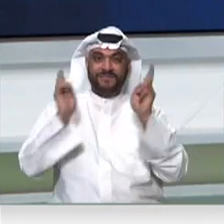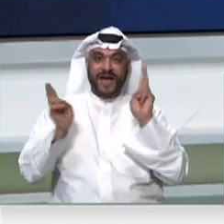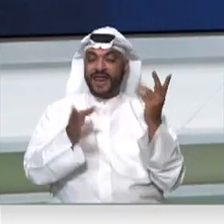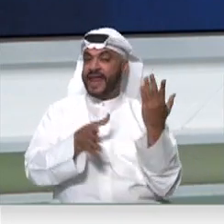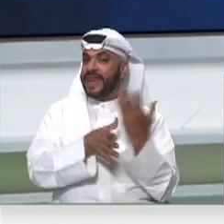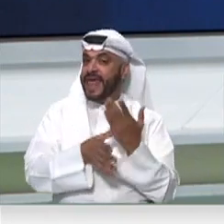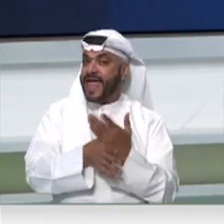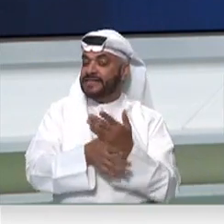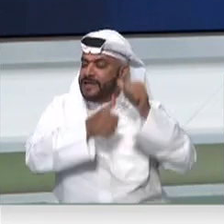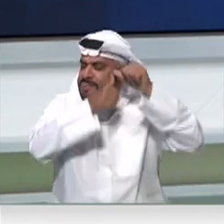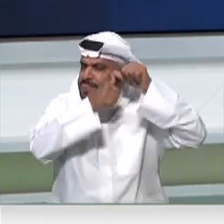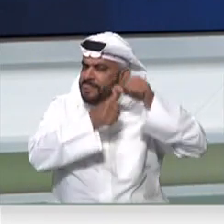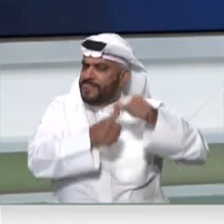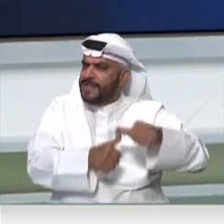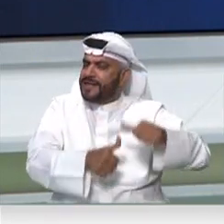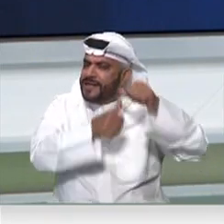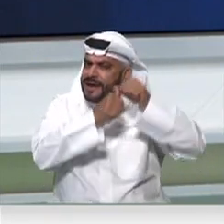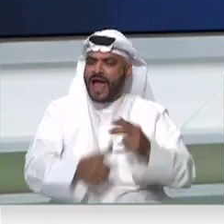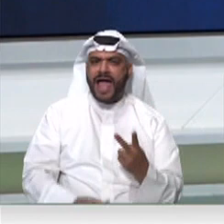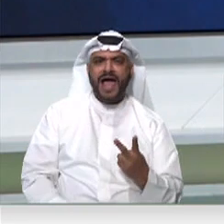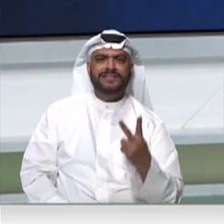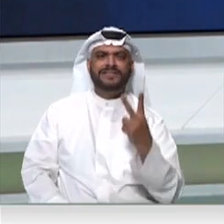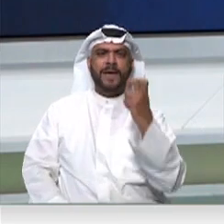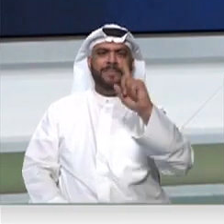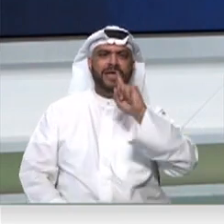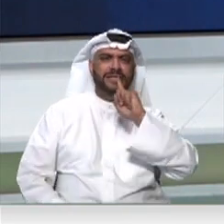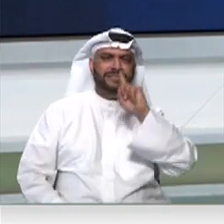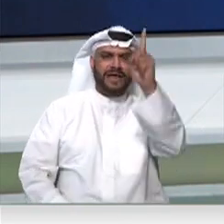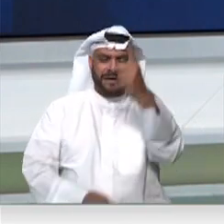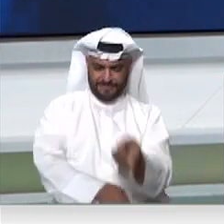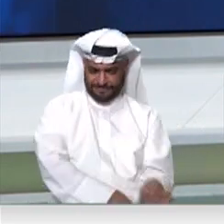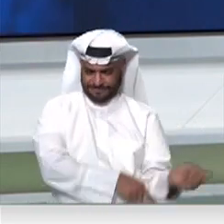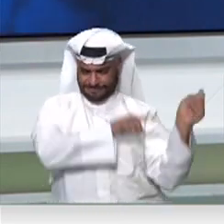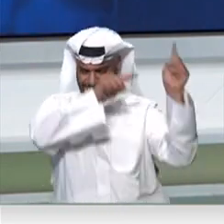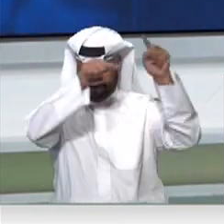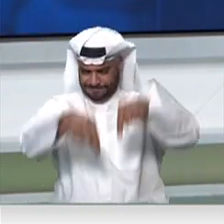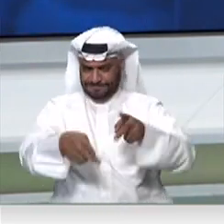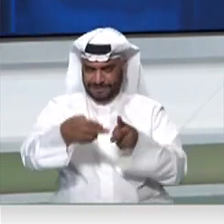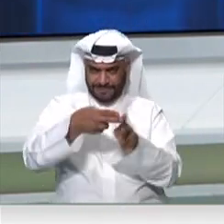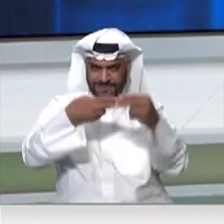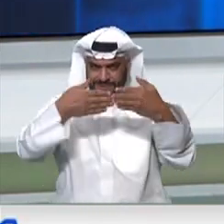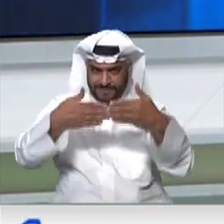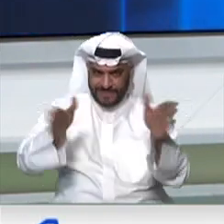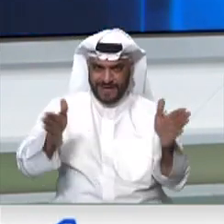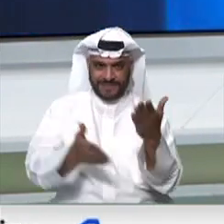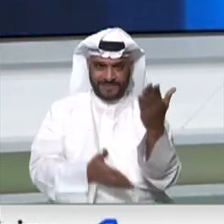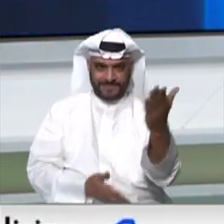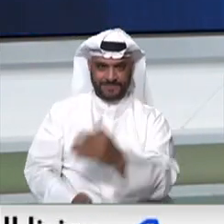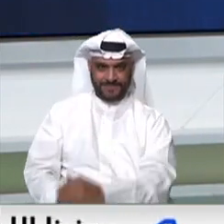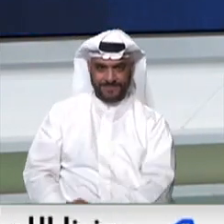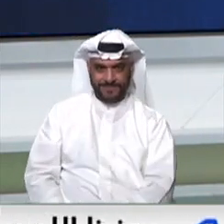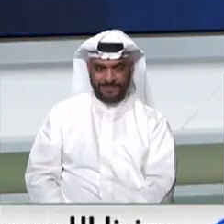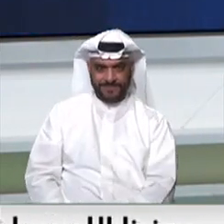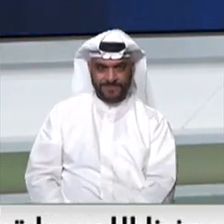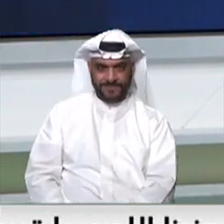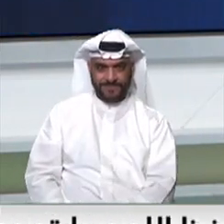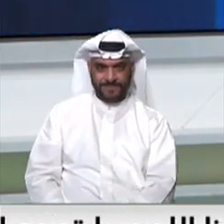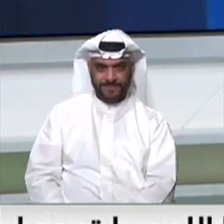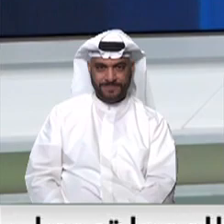حكمة الكويت المتأصلة في قيادتها السياسية الداعمة لاقتصادات الدول وشعوبها.